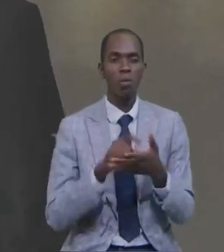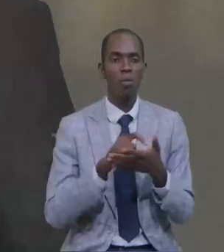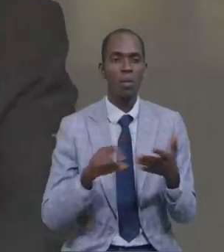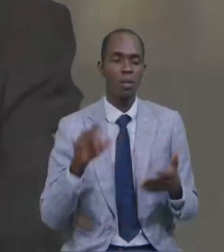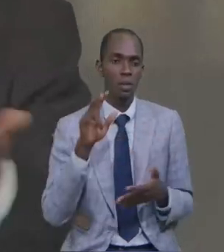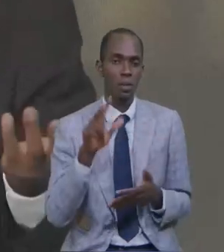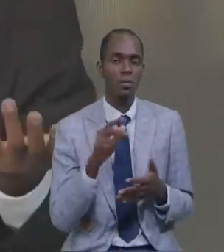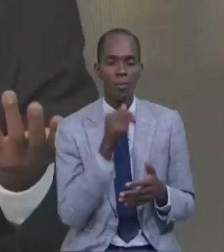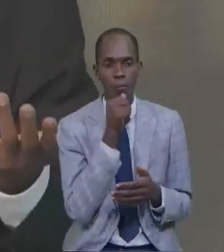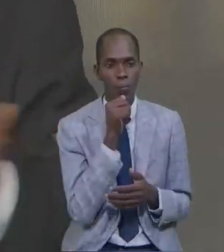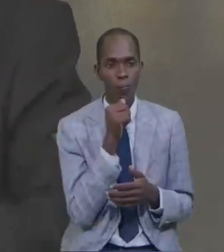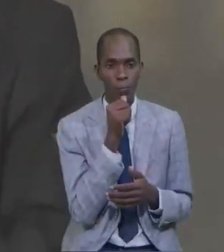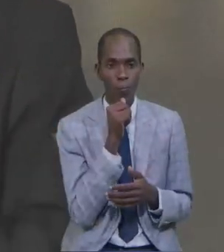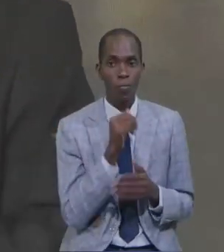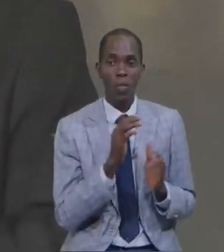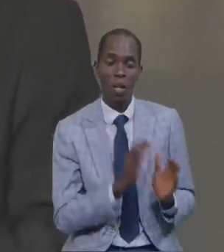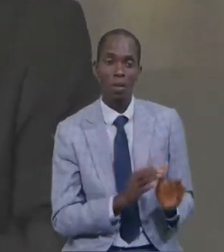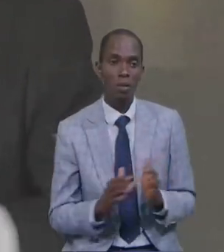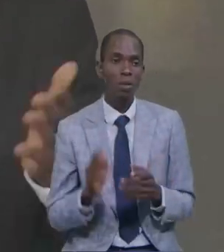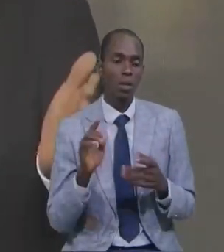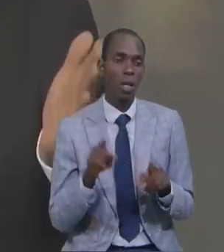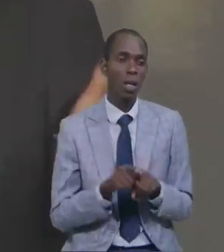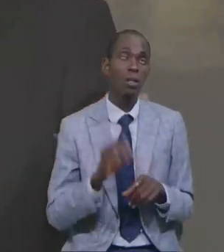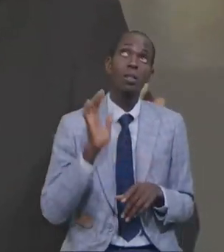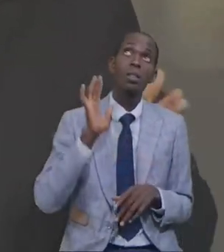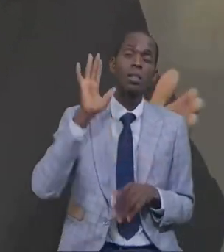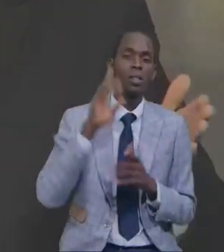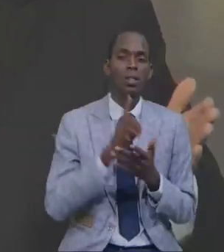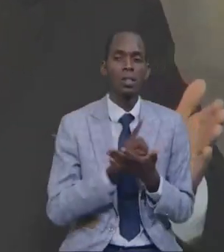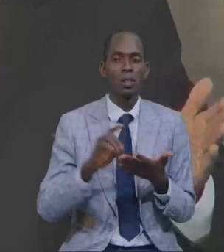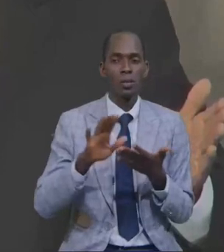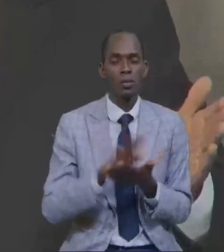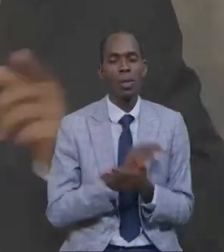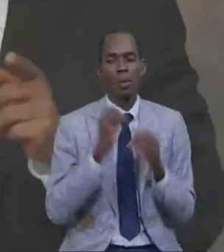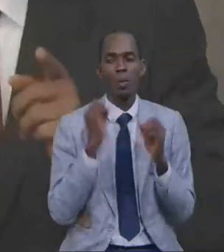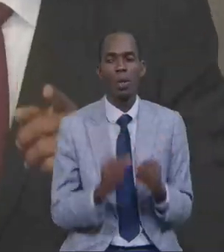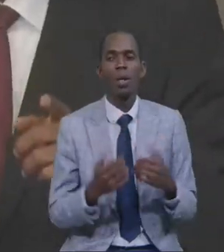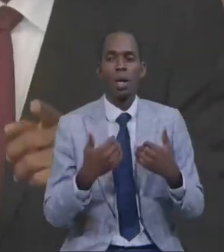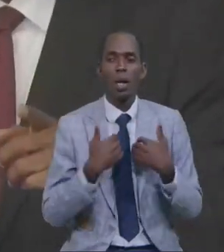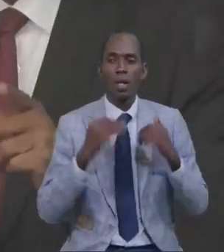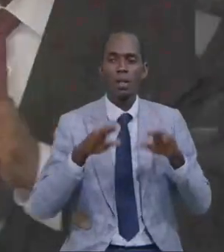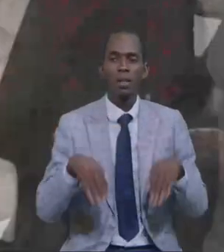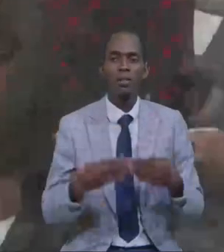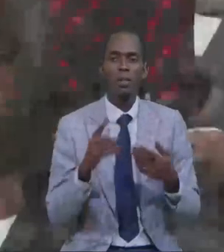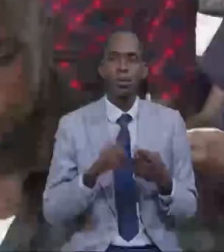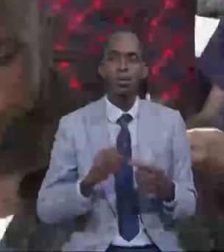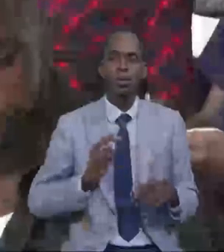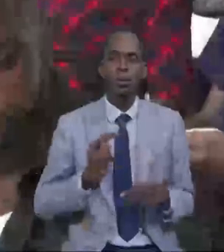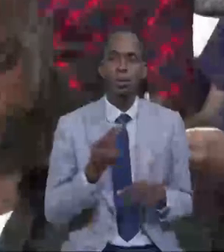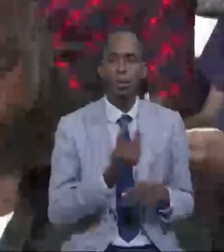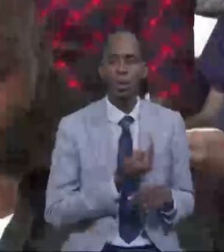Comme sa divine puissance nous a donné tout ce qui contribue à la vie et à la piété, au moyen de